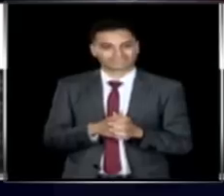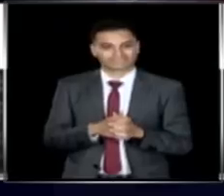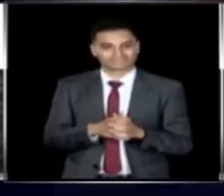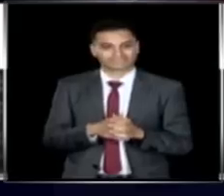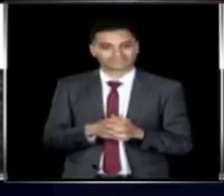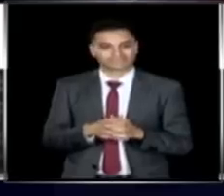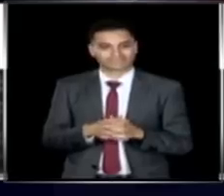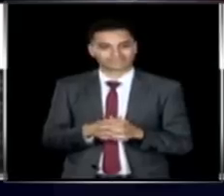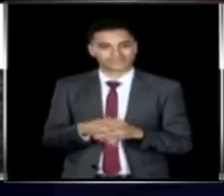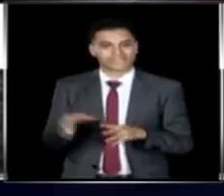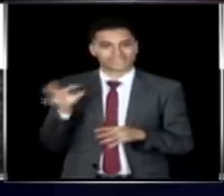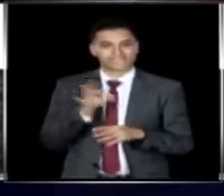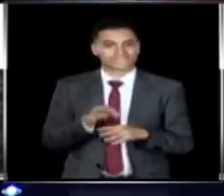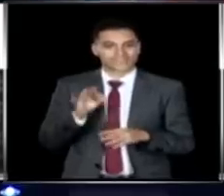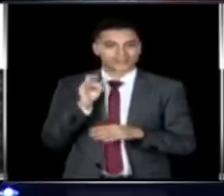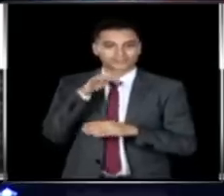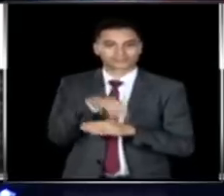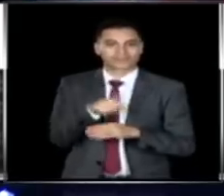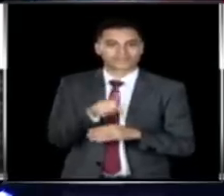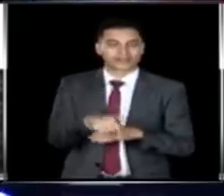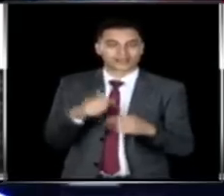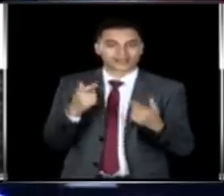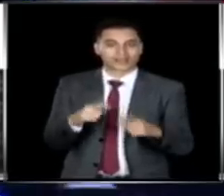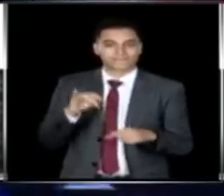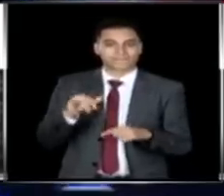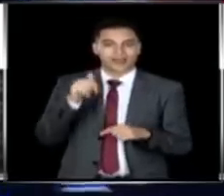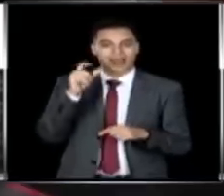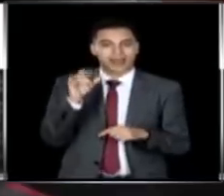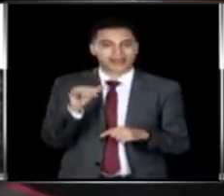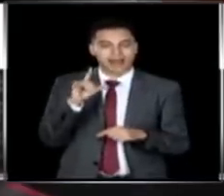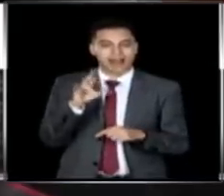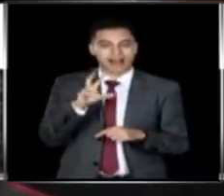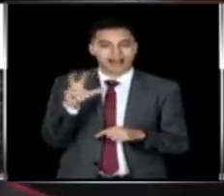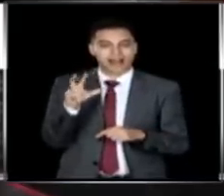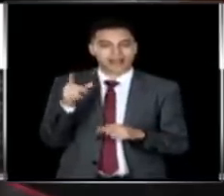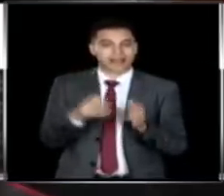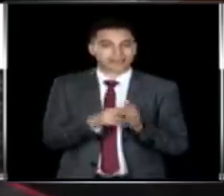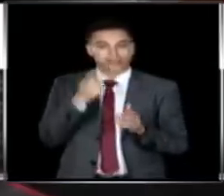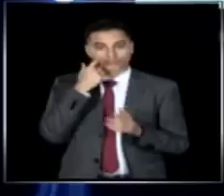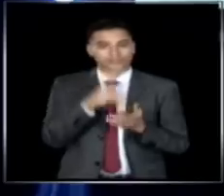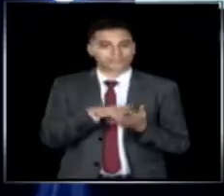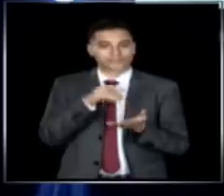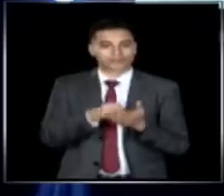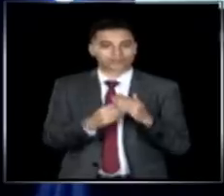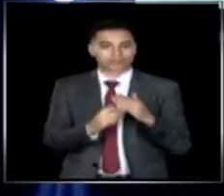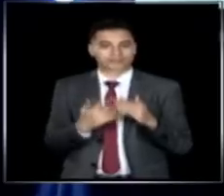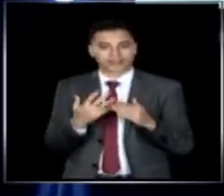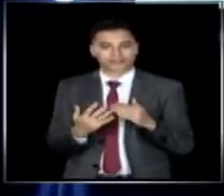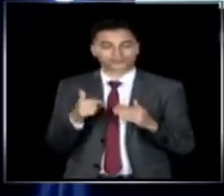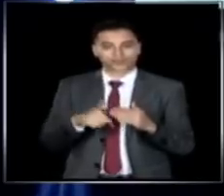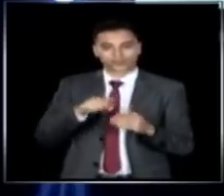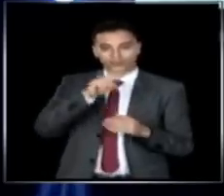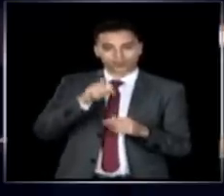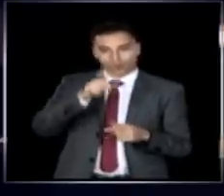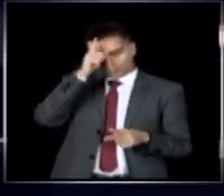يصب في خليج مانيلا. جامعة عين شمس هتبتدي بناقص 5 نقط. سؤال في جغرافيا